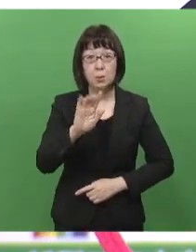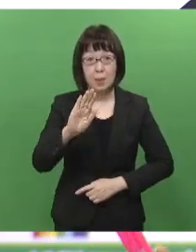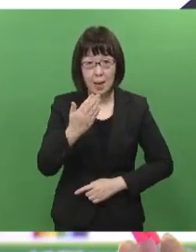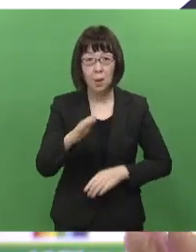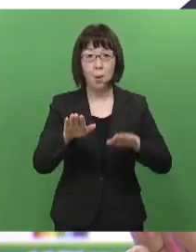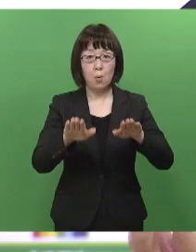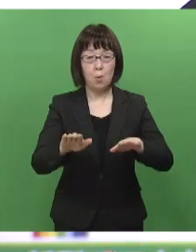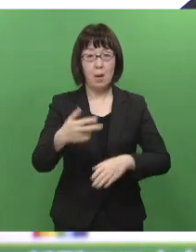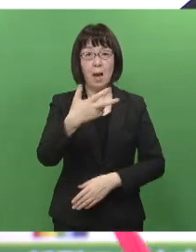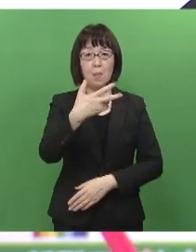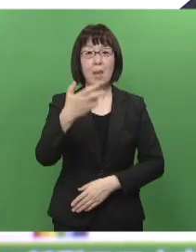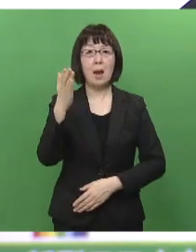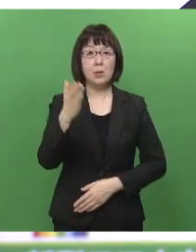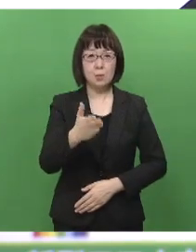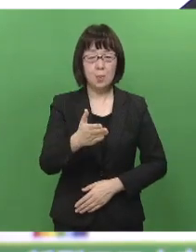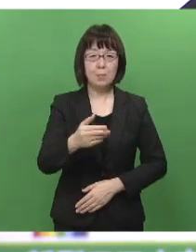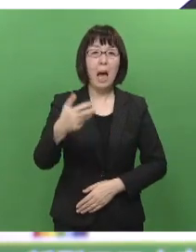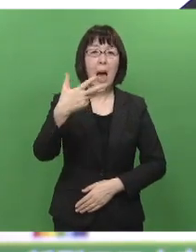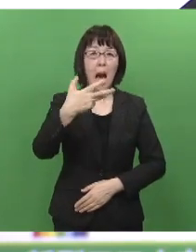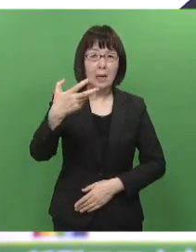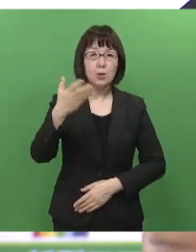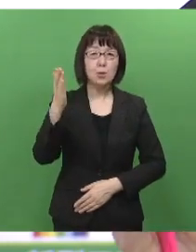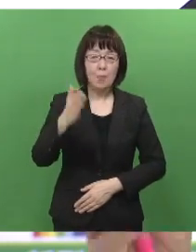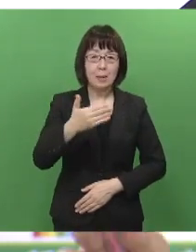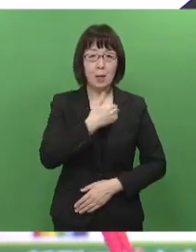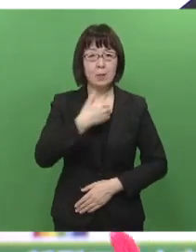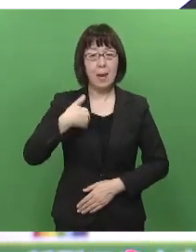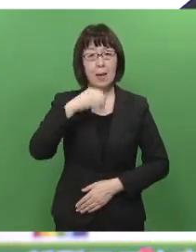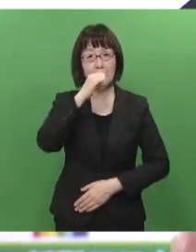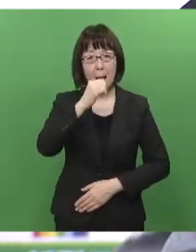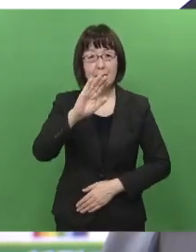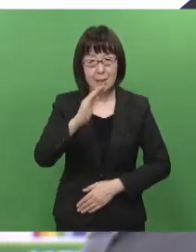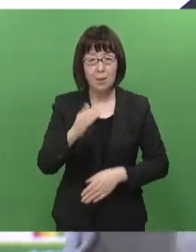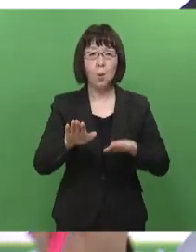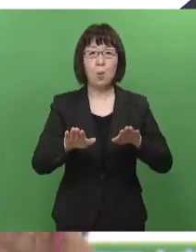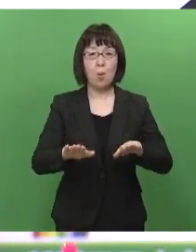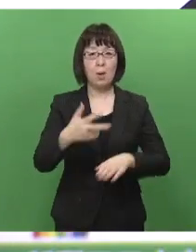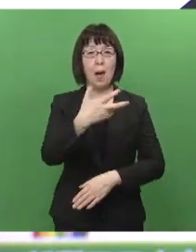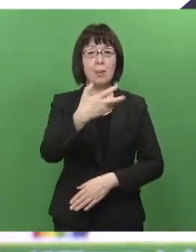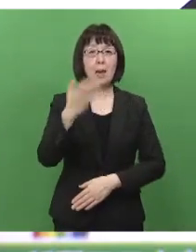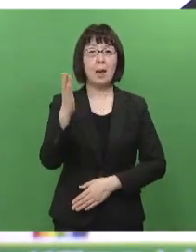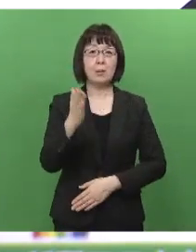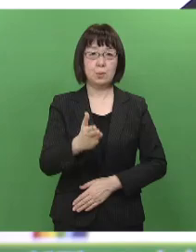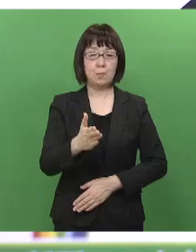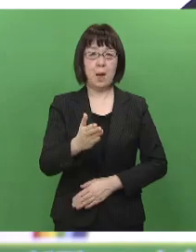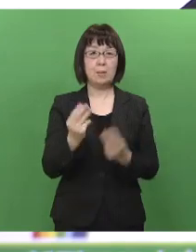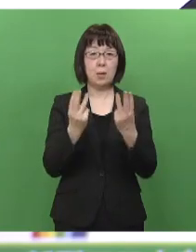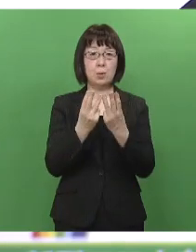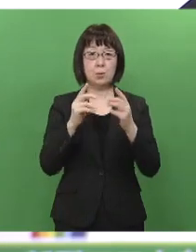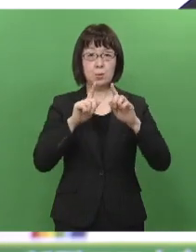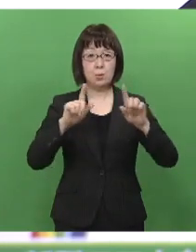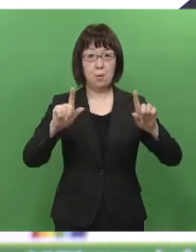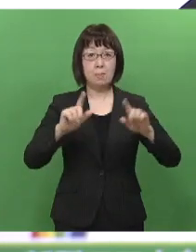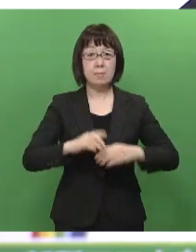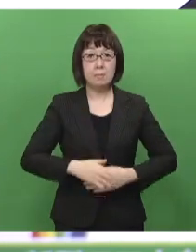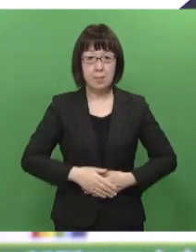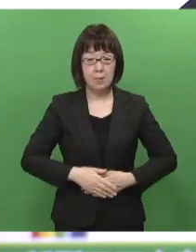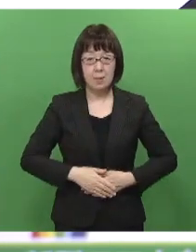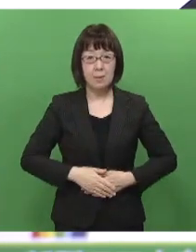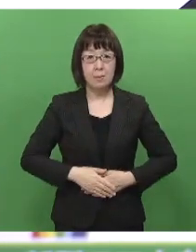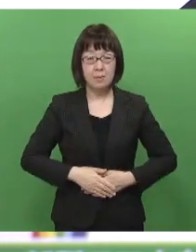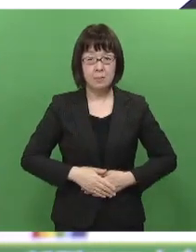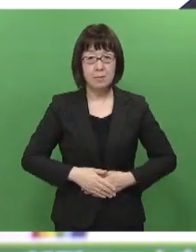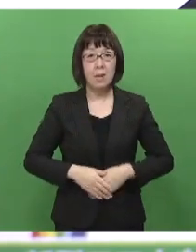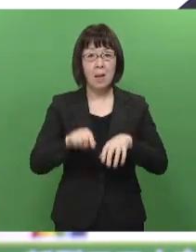もうベストであります。でそういう中で全体としてこのテレワーク